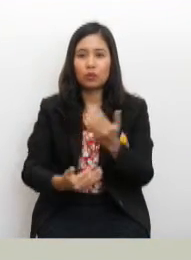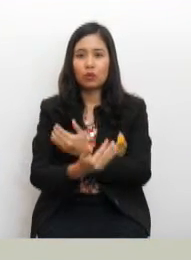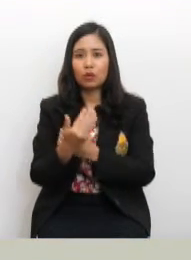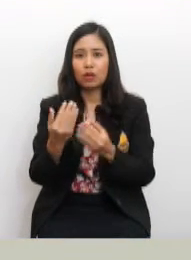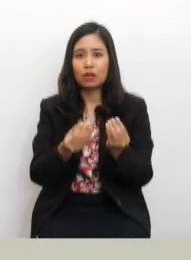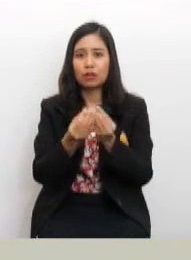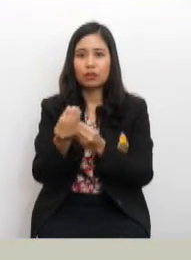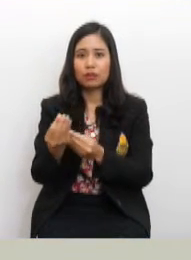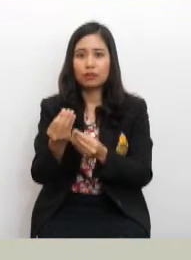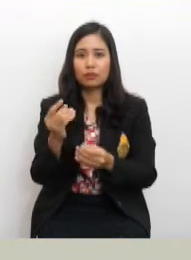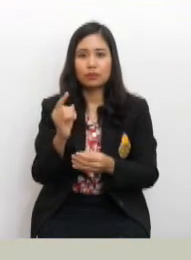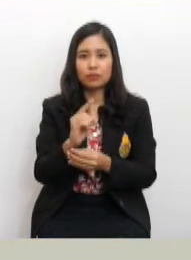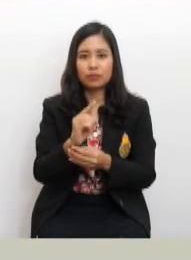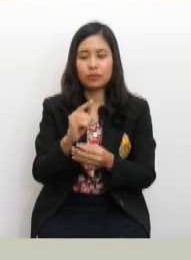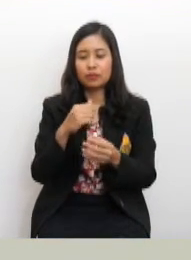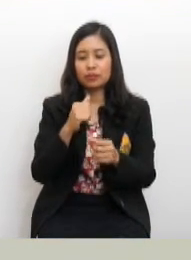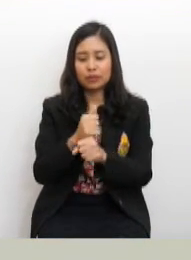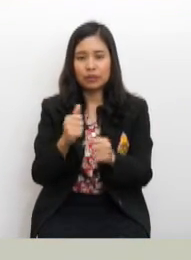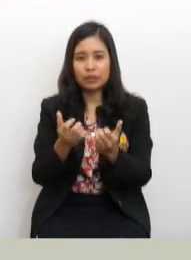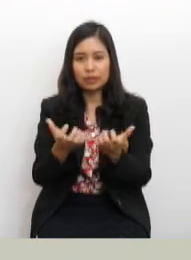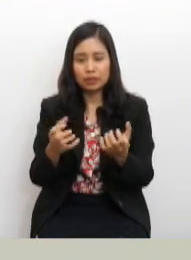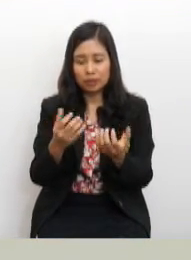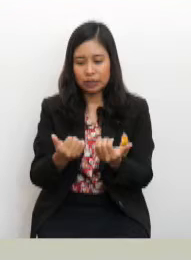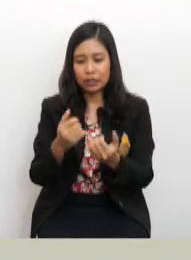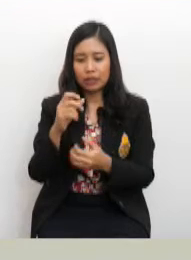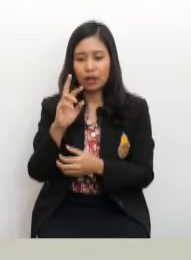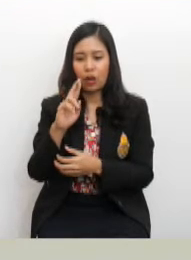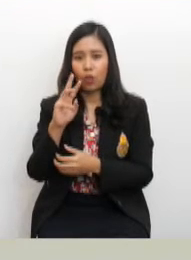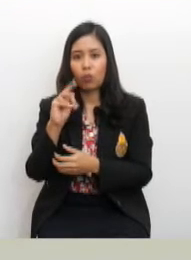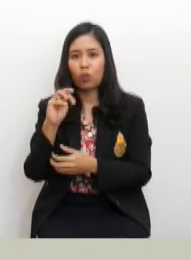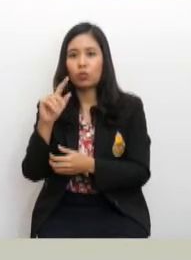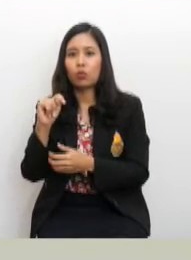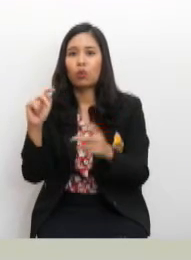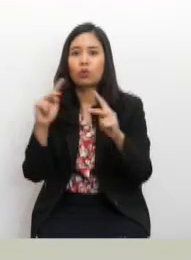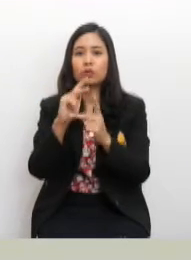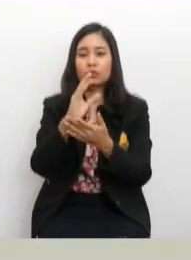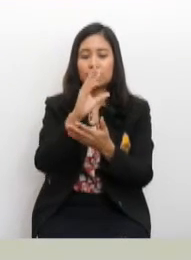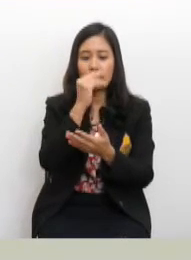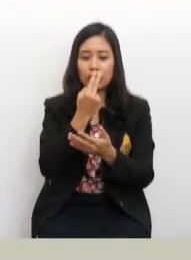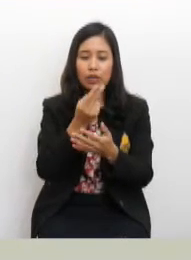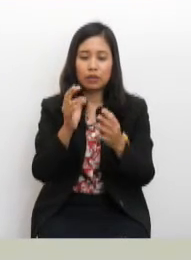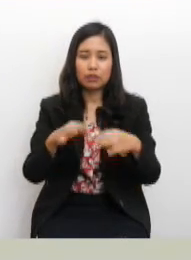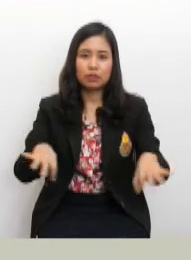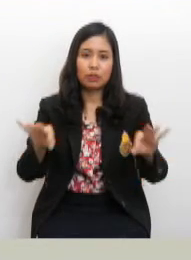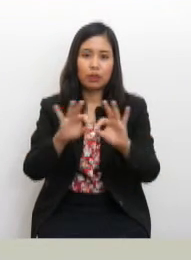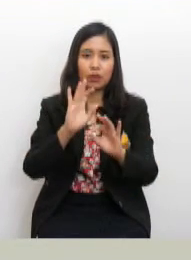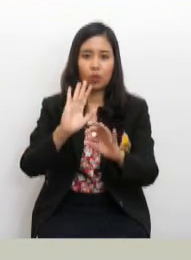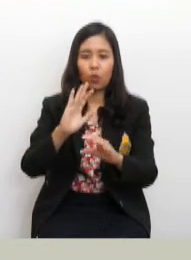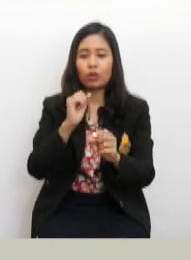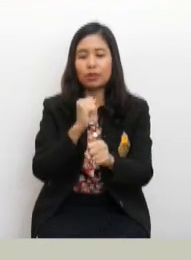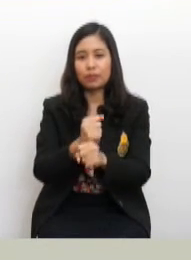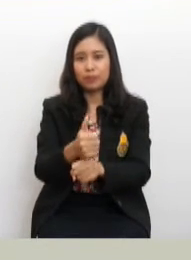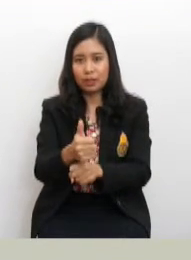นำเจ็บแล้วเจ็บน้อยที่ทัศน์และมนตรีบ่ทันได้เล็งเห็นความสำคัญของการทำความดี